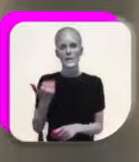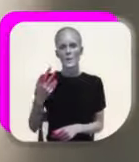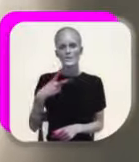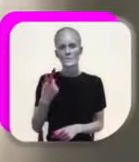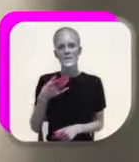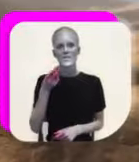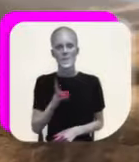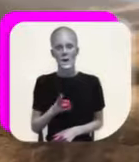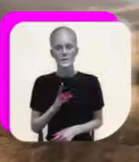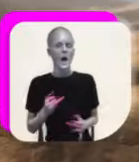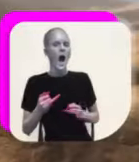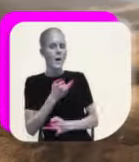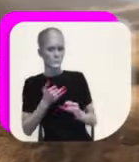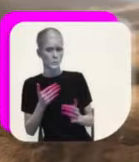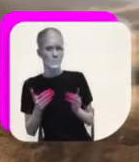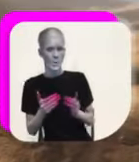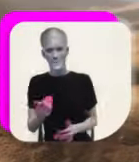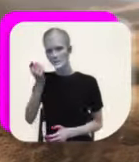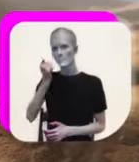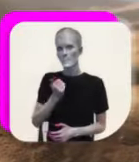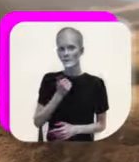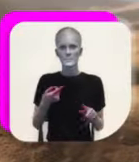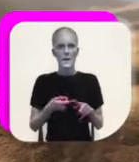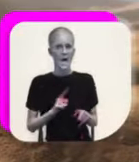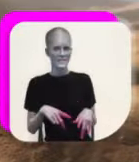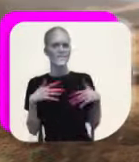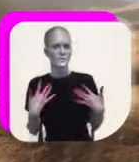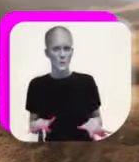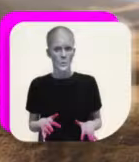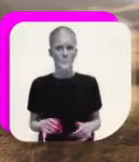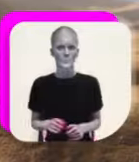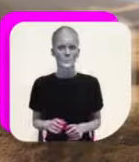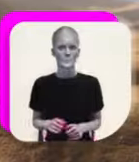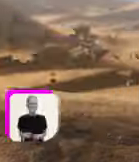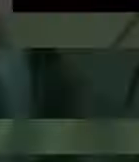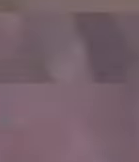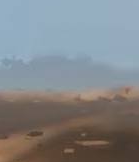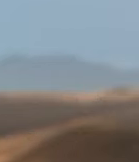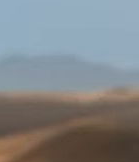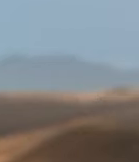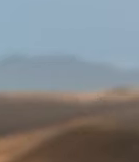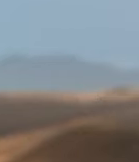21 века. Обсудим дома. Спасибо. Это все.